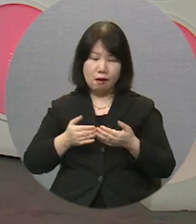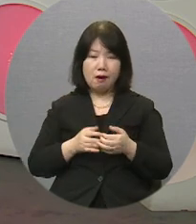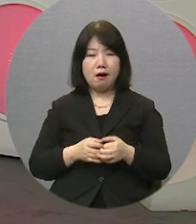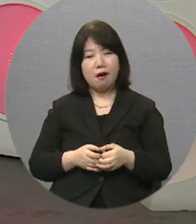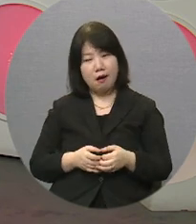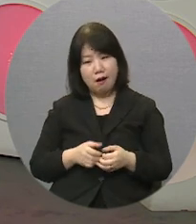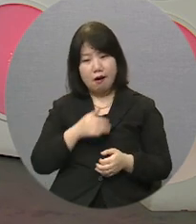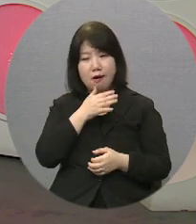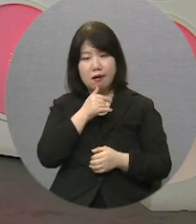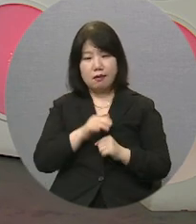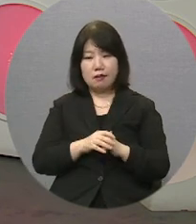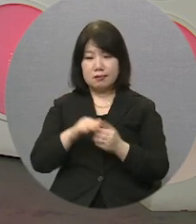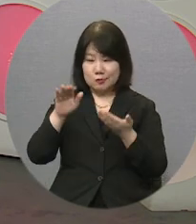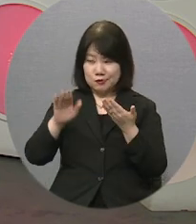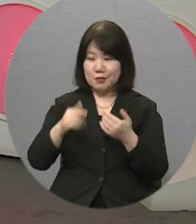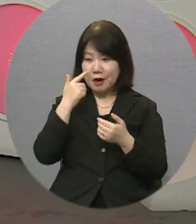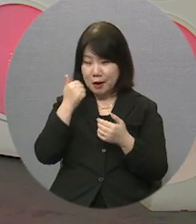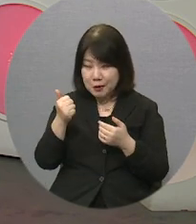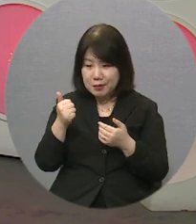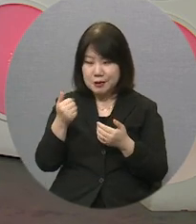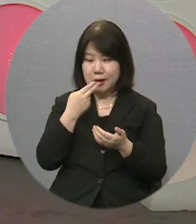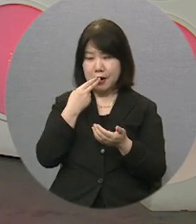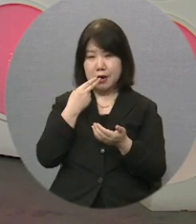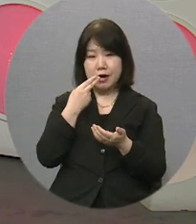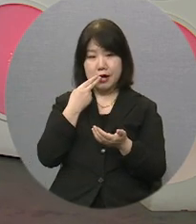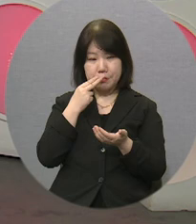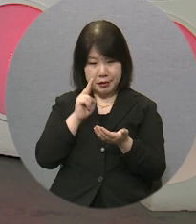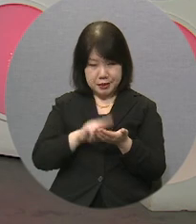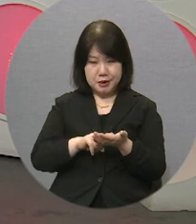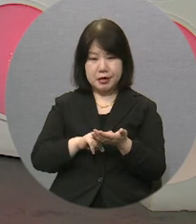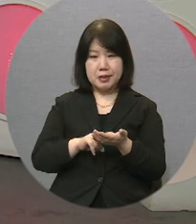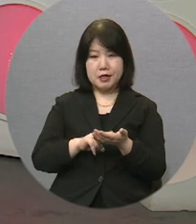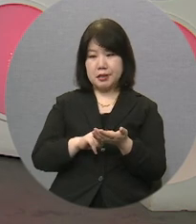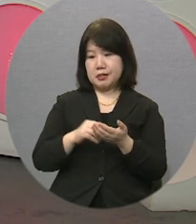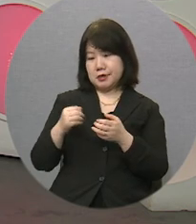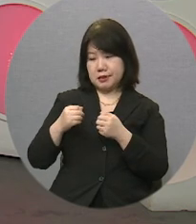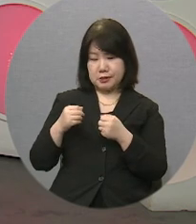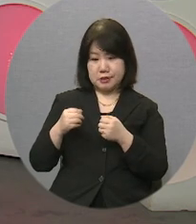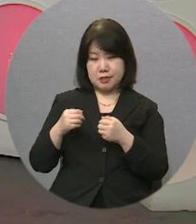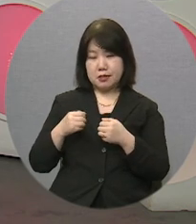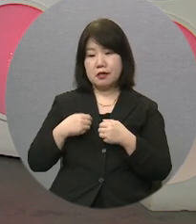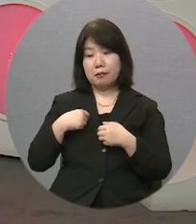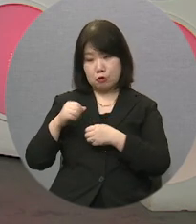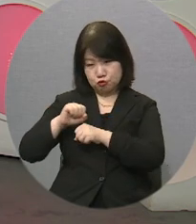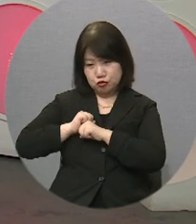저녁 때까지 후임 아버지와 편지를 주고 받았습니다.